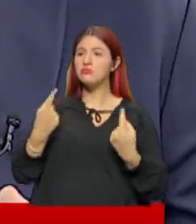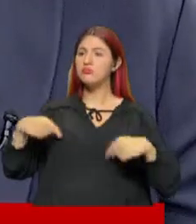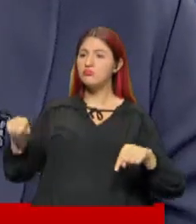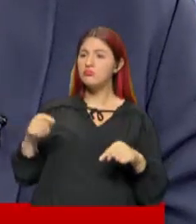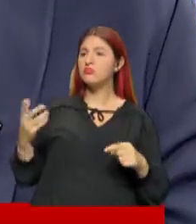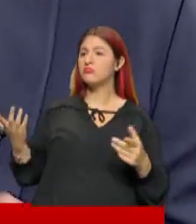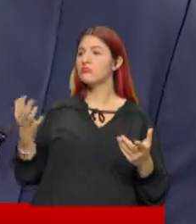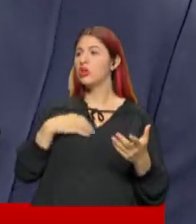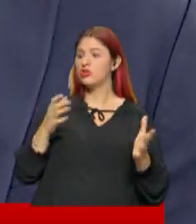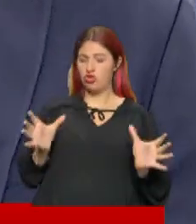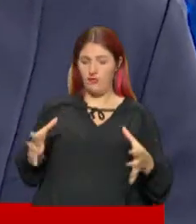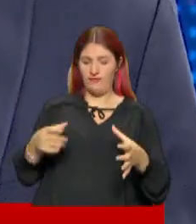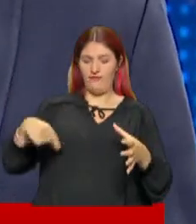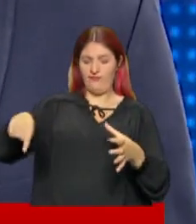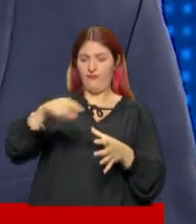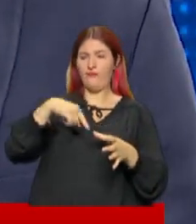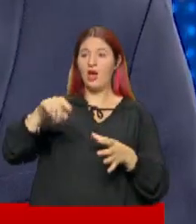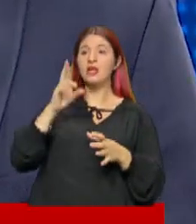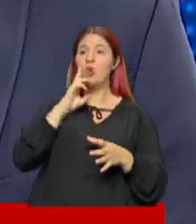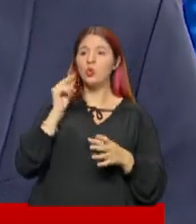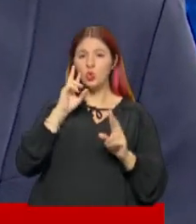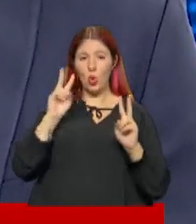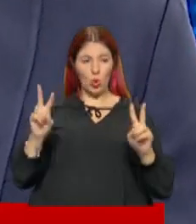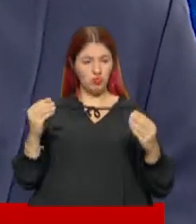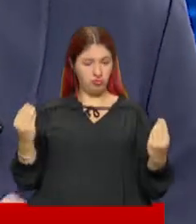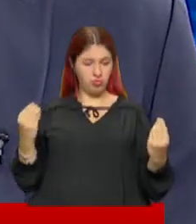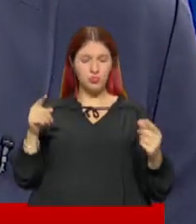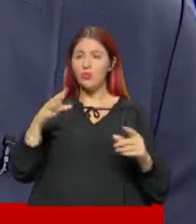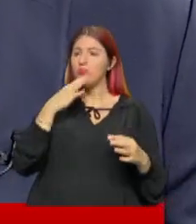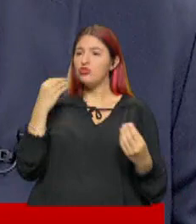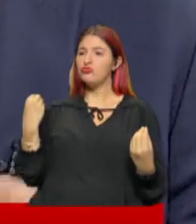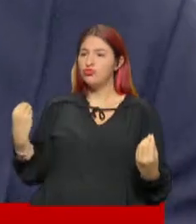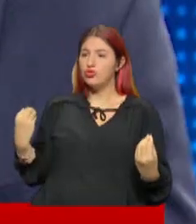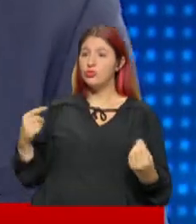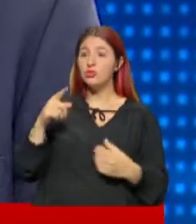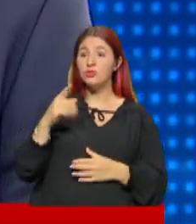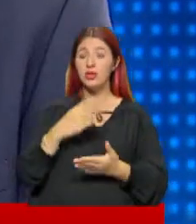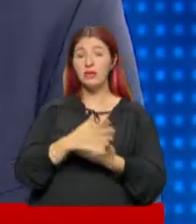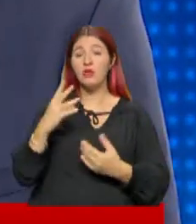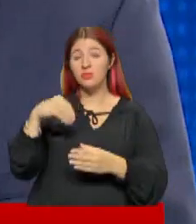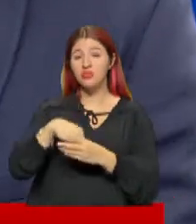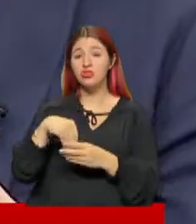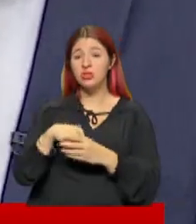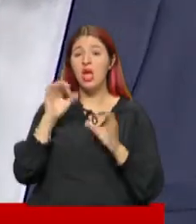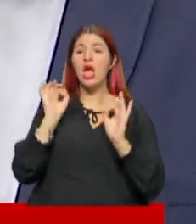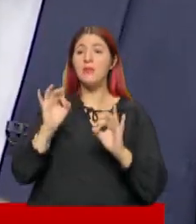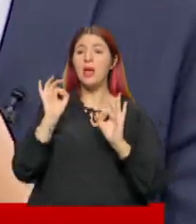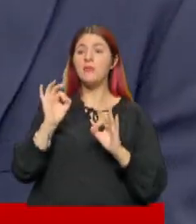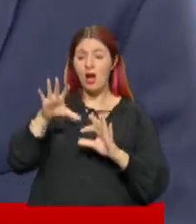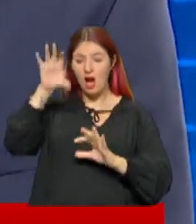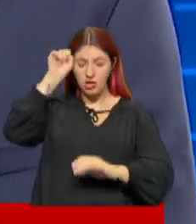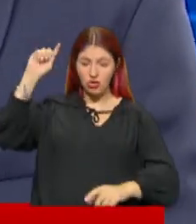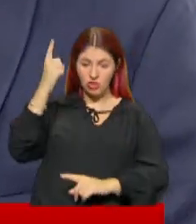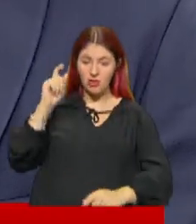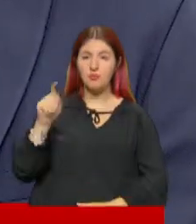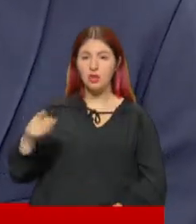kendi çevrelerinde bir zenginlik olduğunu görüyorlar ve bundan mutlu oluyorlar. Bunu sürdürebilmek için de sürekli olarak bir algı